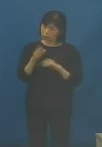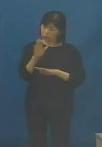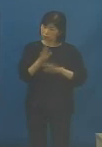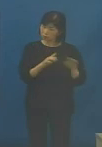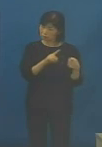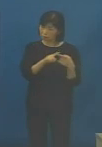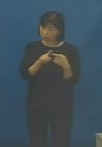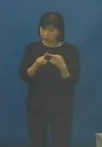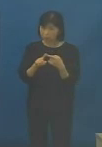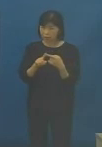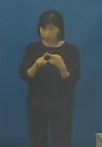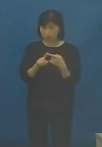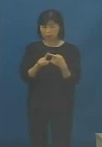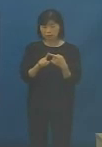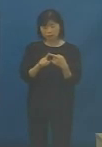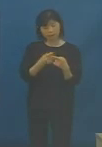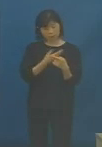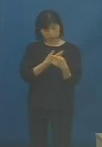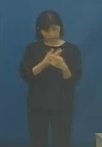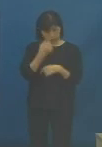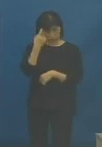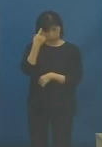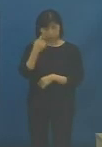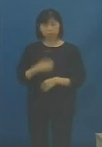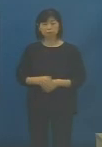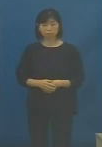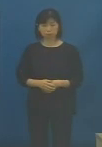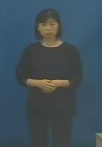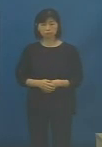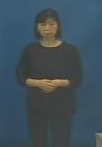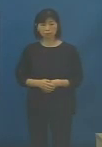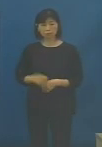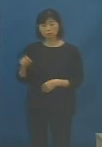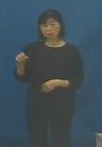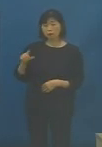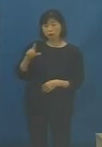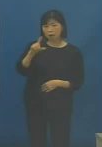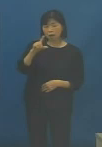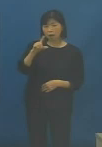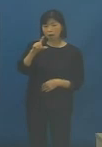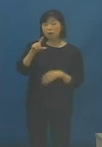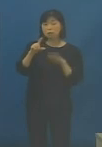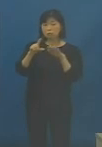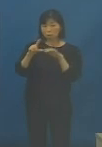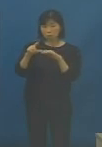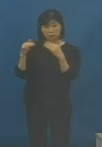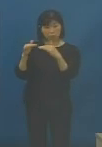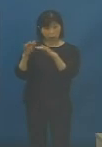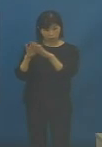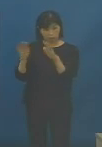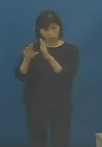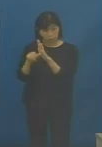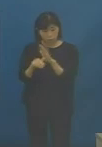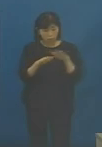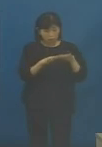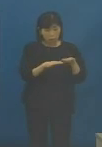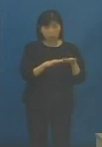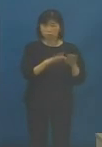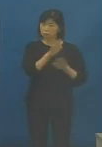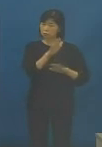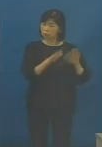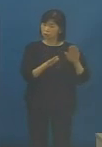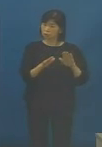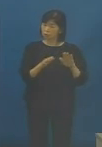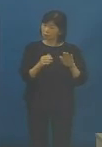。でこの問題というのは、ただこの議論した頃とあまり現状はあまり変わってないですね。でこ